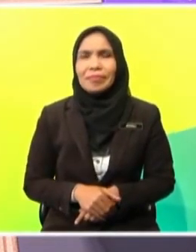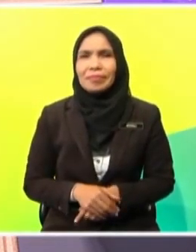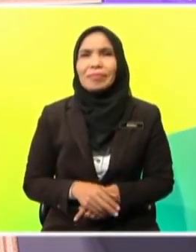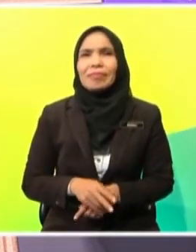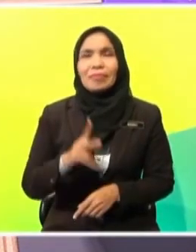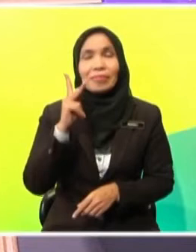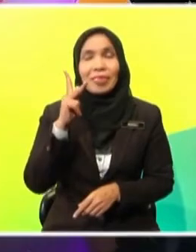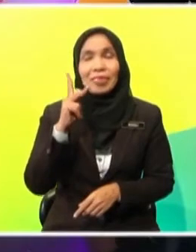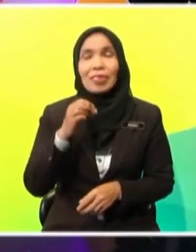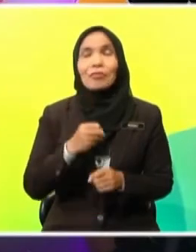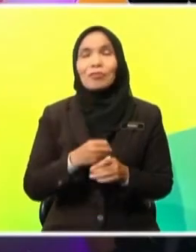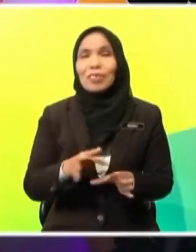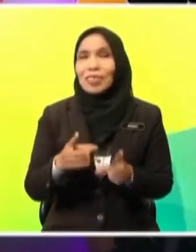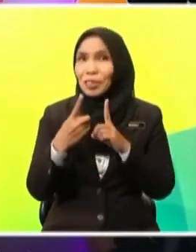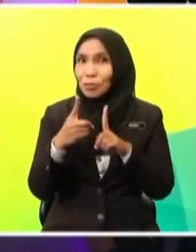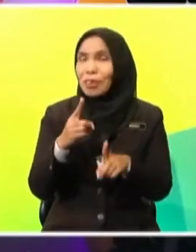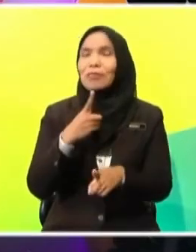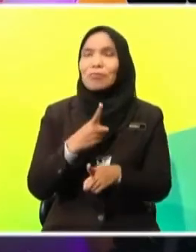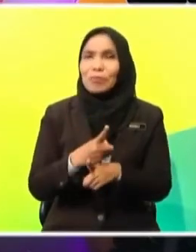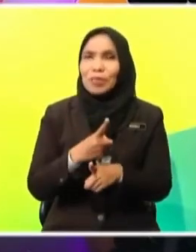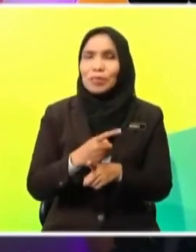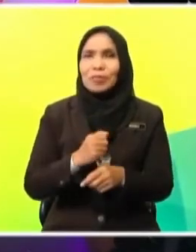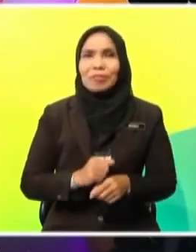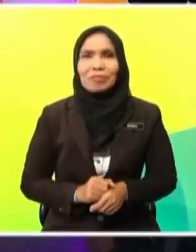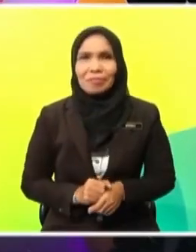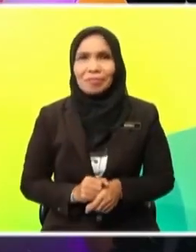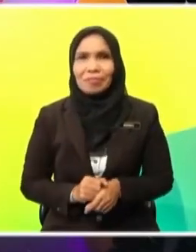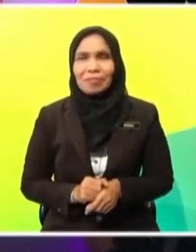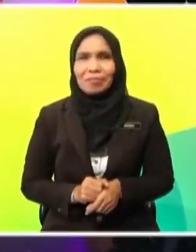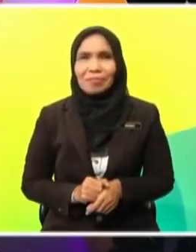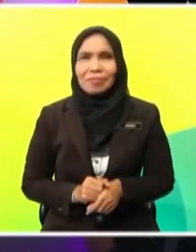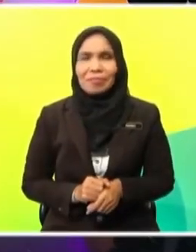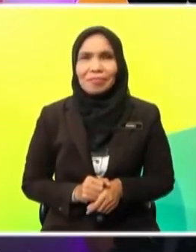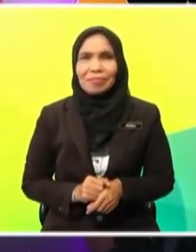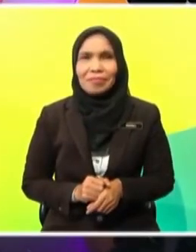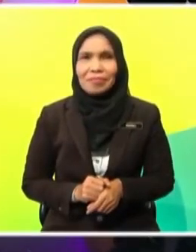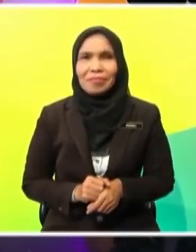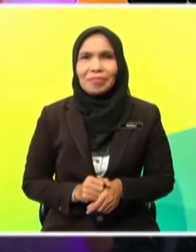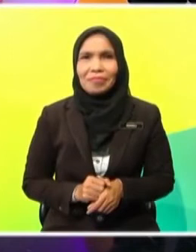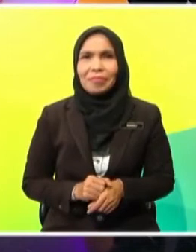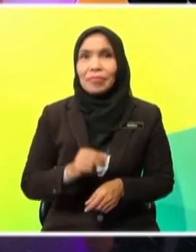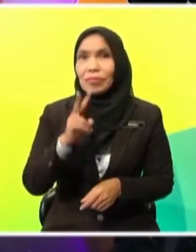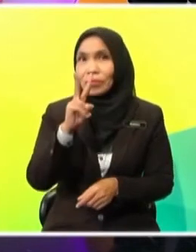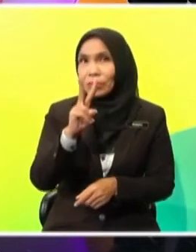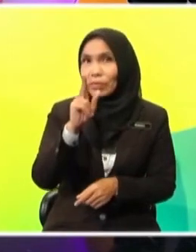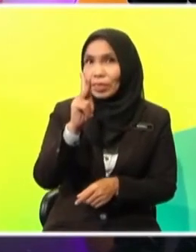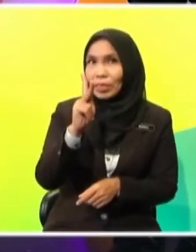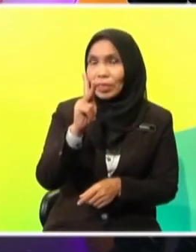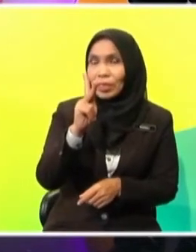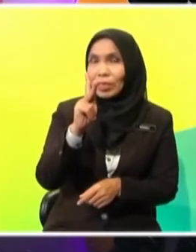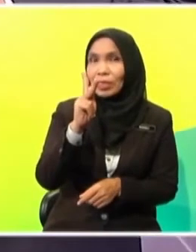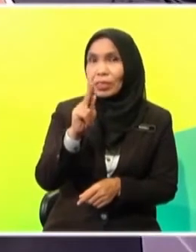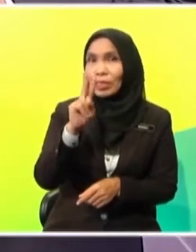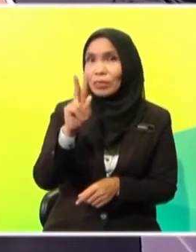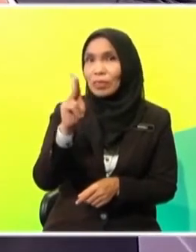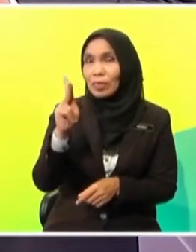boleh kenal pasti dan boleh ubahsuai semua ditebali atau tidak sebuah apa yang bocor concern konsernya